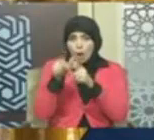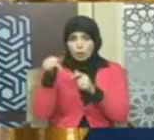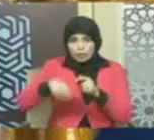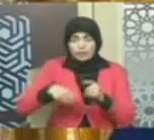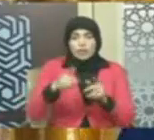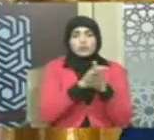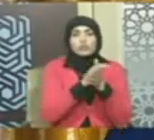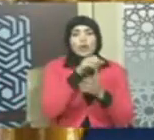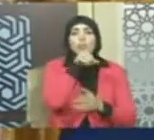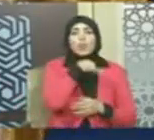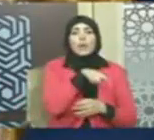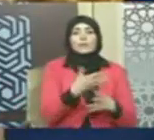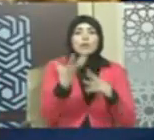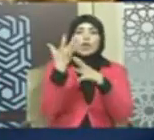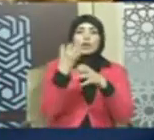عليه وسلم.